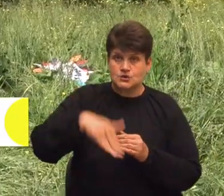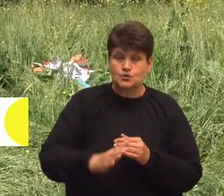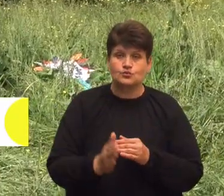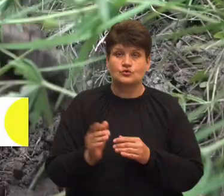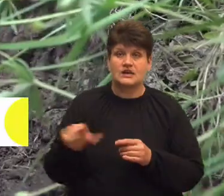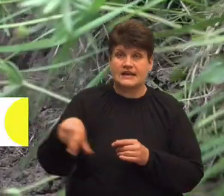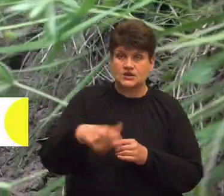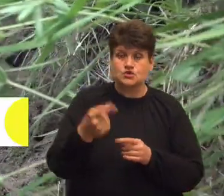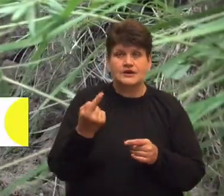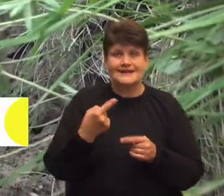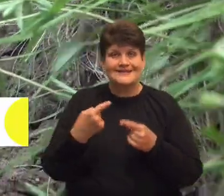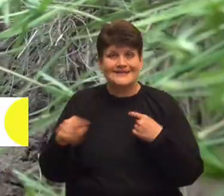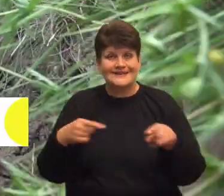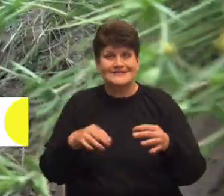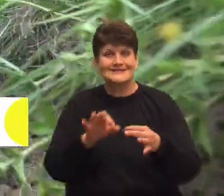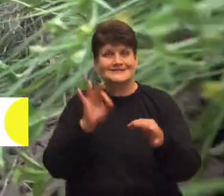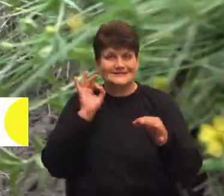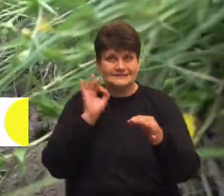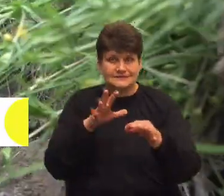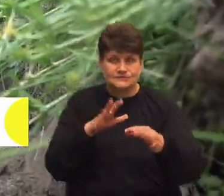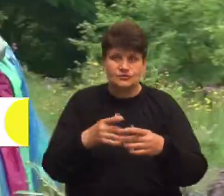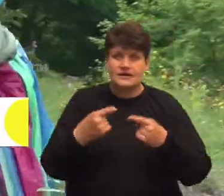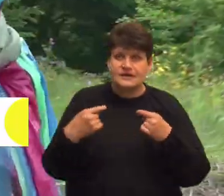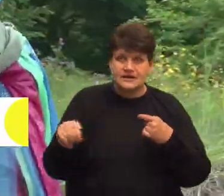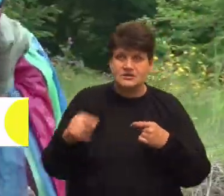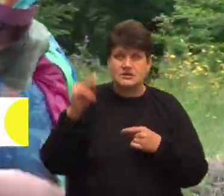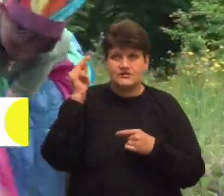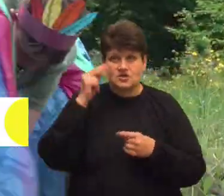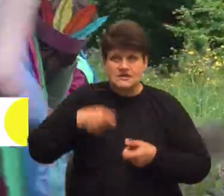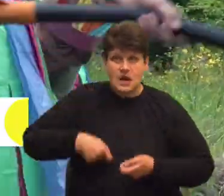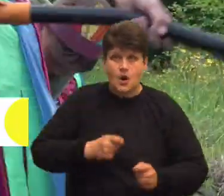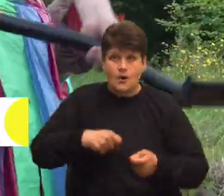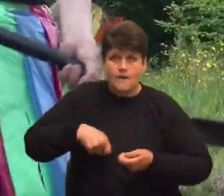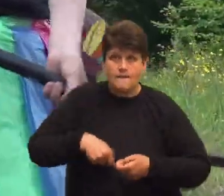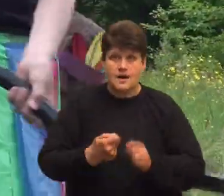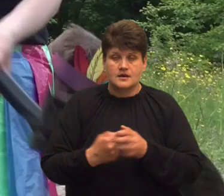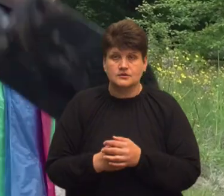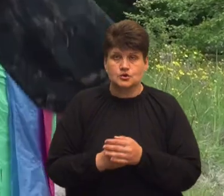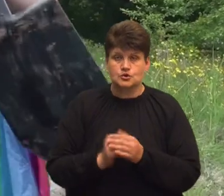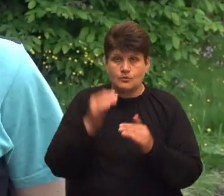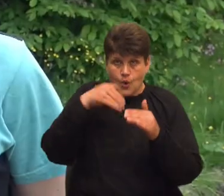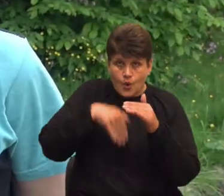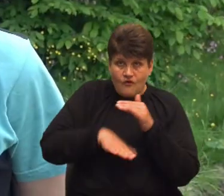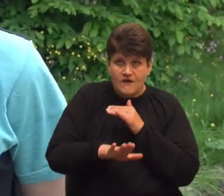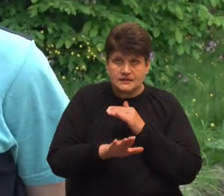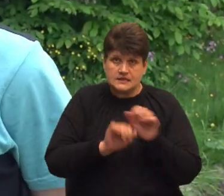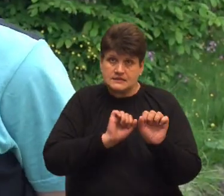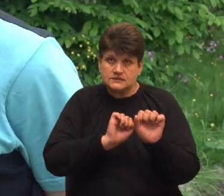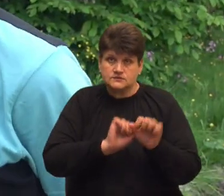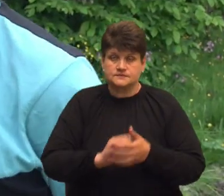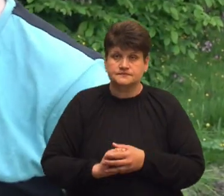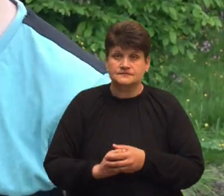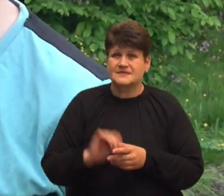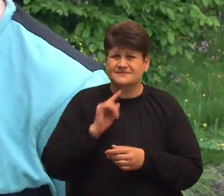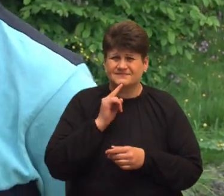учасники команди королівства індіанців вчаться копати окопи щоб ховатися Та не дуже було складно